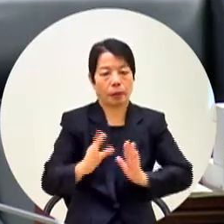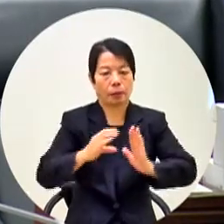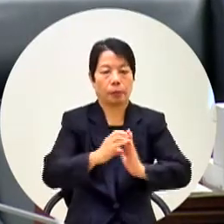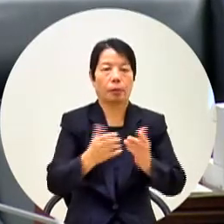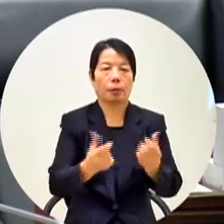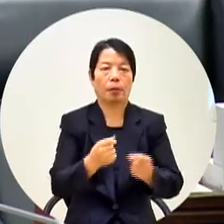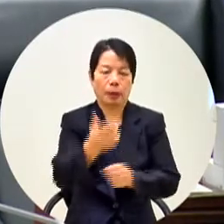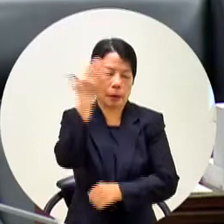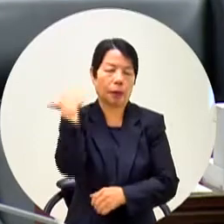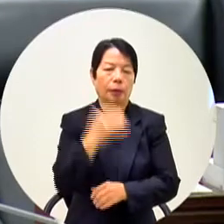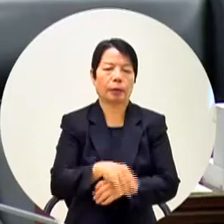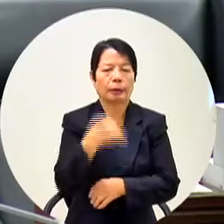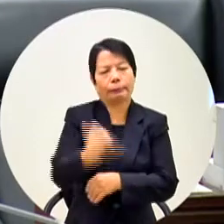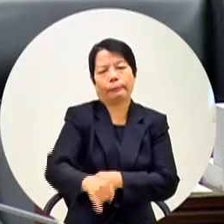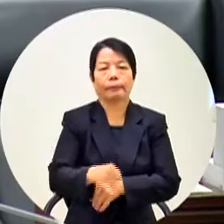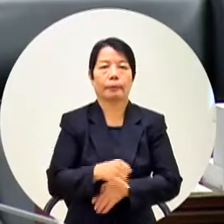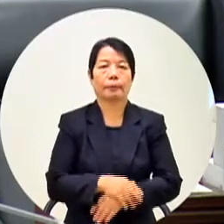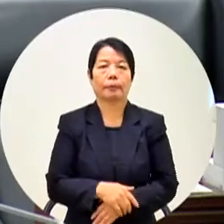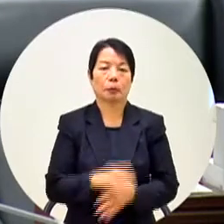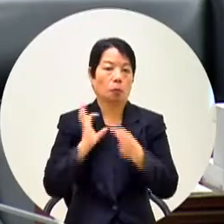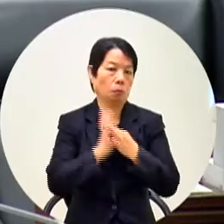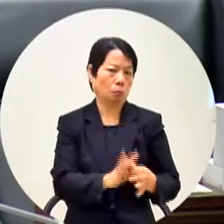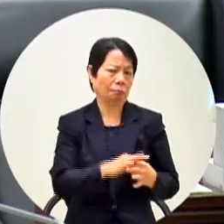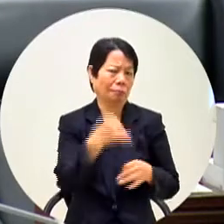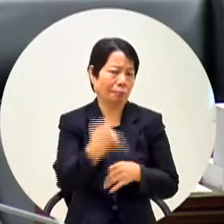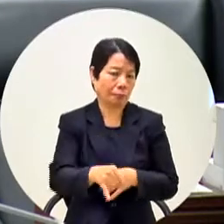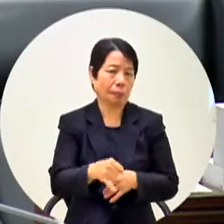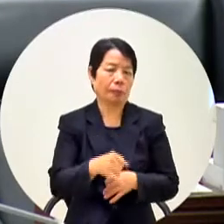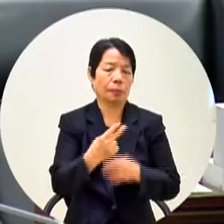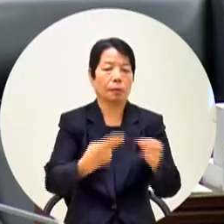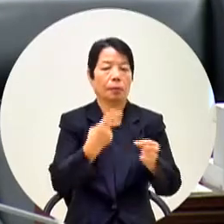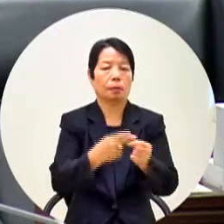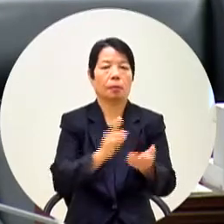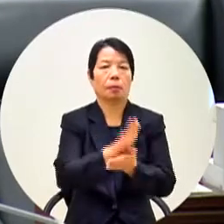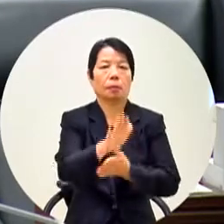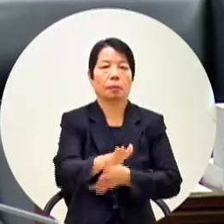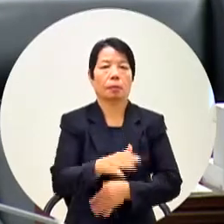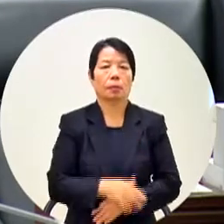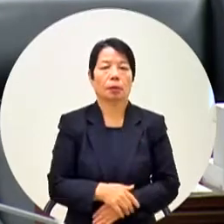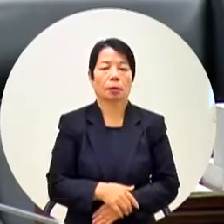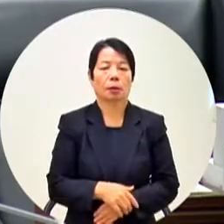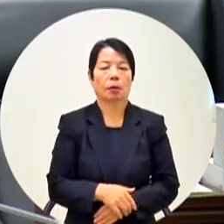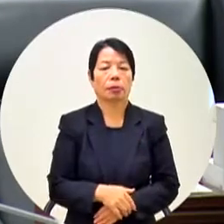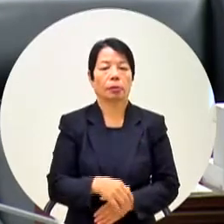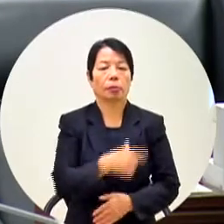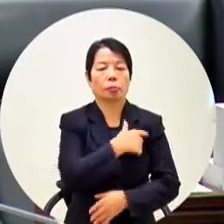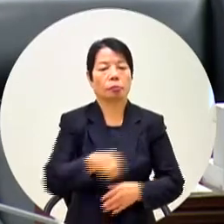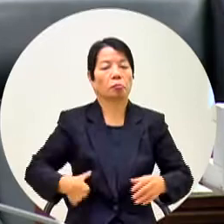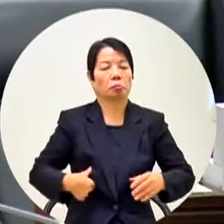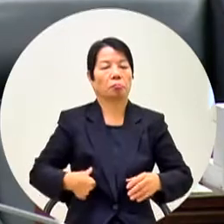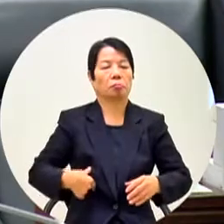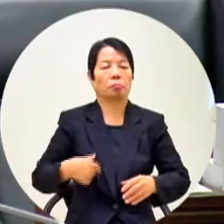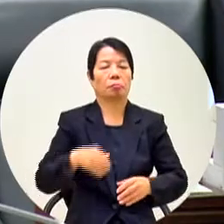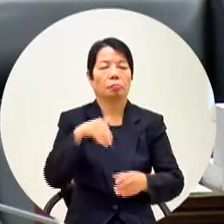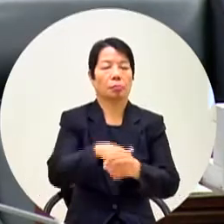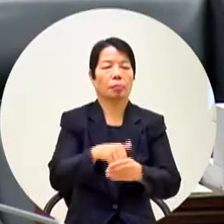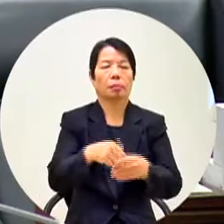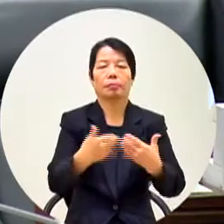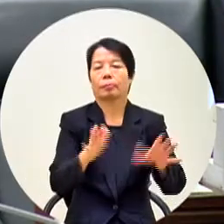若要阁继续落，我甲你讲，两年后应该也免选啦，啊，哦，这张公